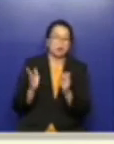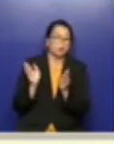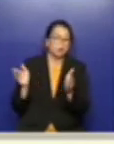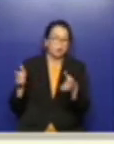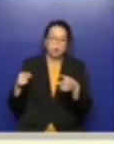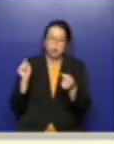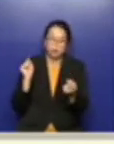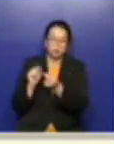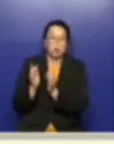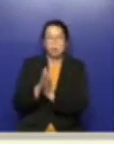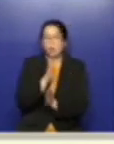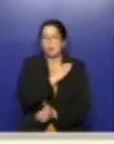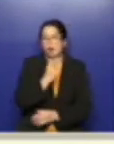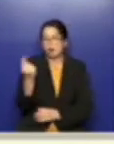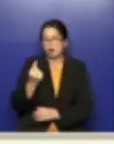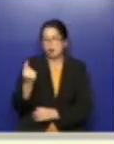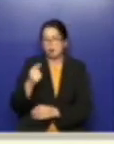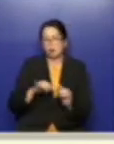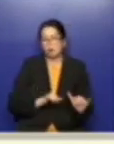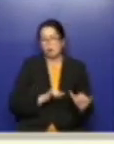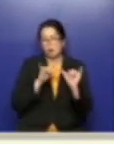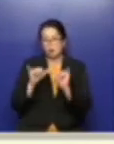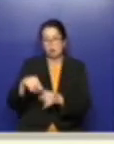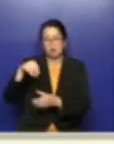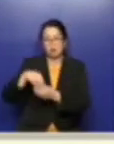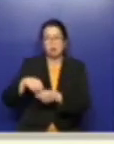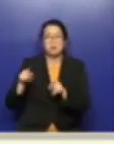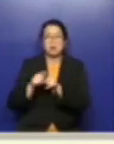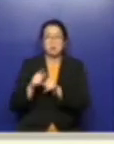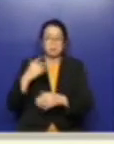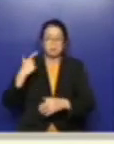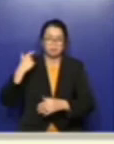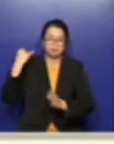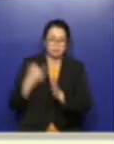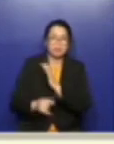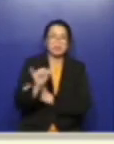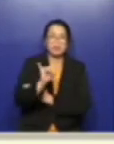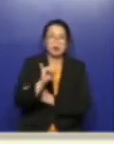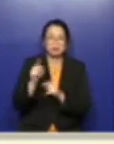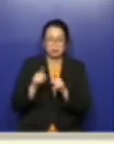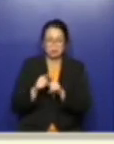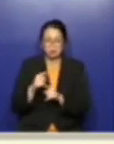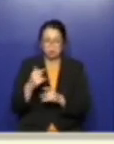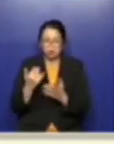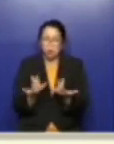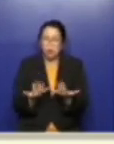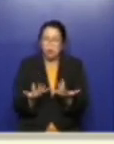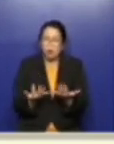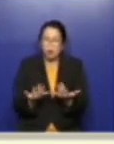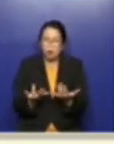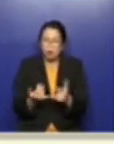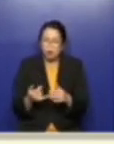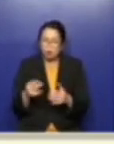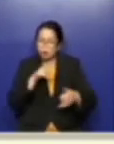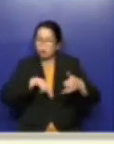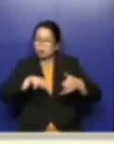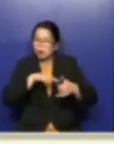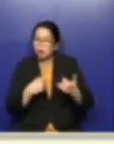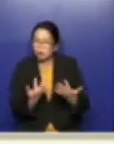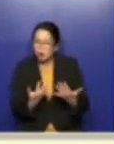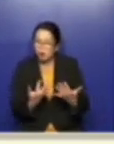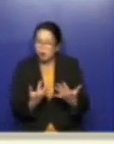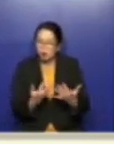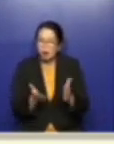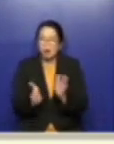จับแล้วยังอยู่ในขั้นตอนของกระบวนการพิจารณาอาจจะให้อยู่ในคุกนี้ซึ่งท่านไม่ต้อง